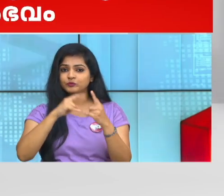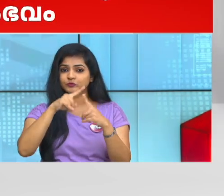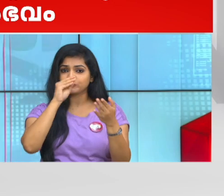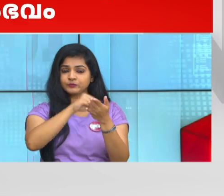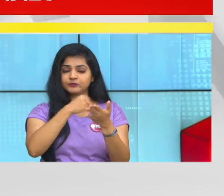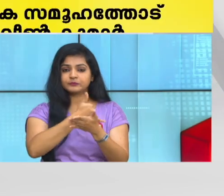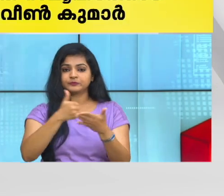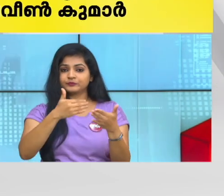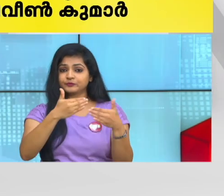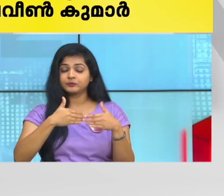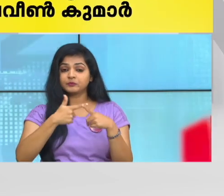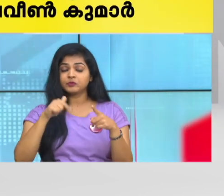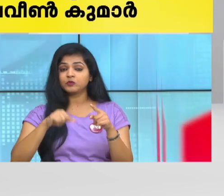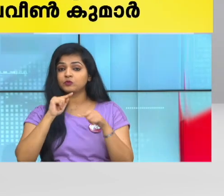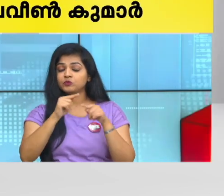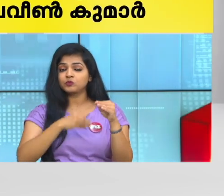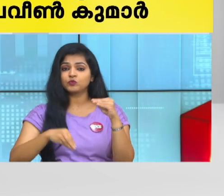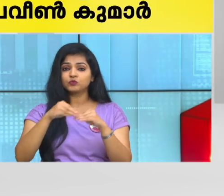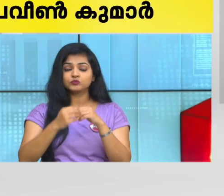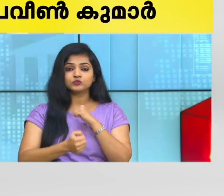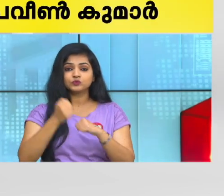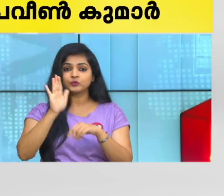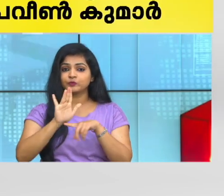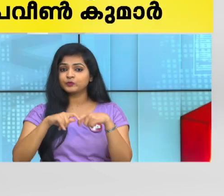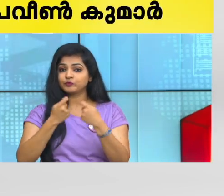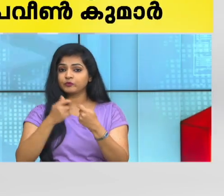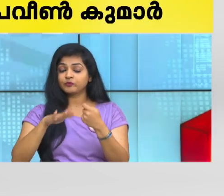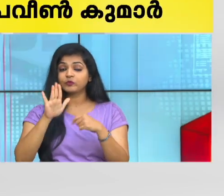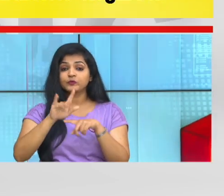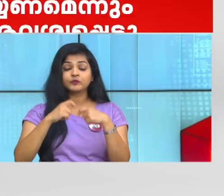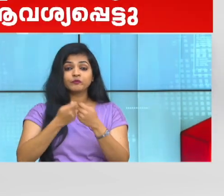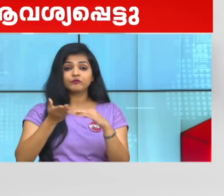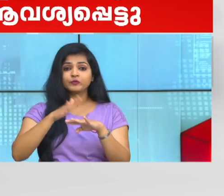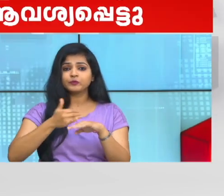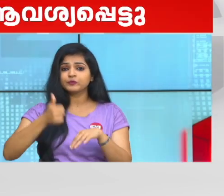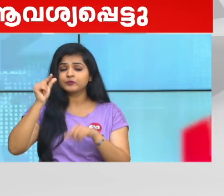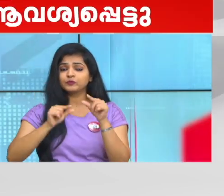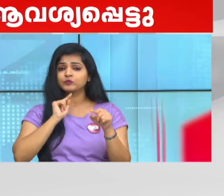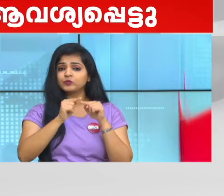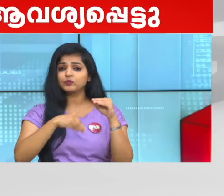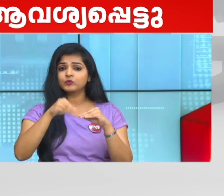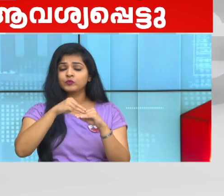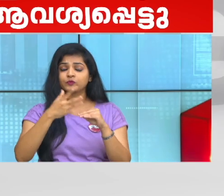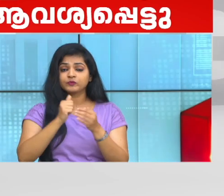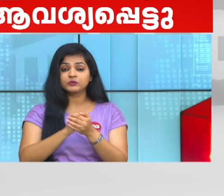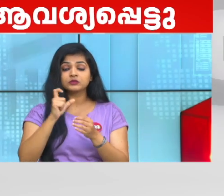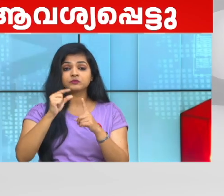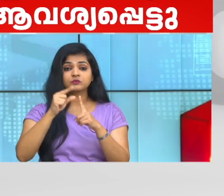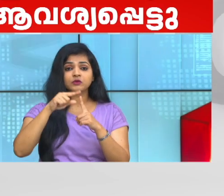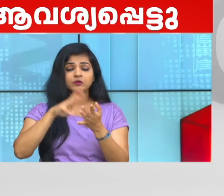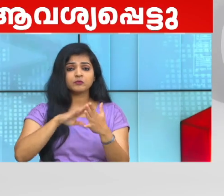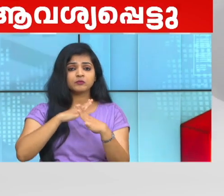ആരോപണത്തിന് മൂർച്ച കൂടുകയും ചെയ്യുന്നു. എന്താണ് UDF ക്യാമ്പിൽ നിന്നുള്ള നേതാക്കളുടെ പ്രതികരണം? CPM-ന്റെ പ്രതിരോധം എങ്ങനെയാണ് മിഥില?